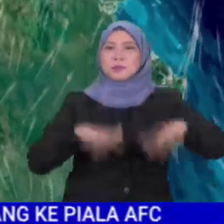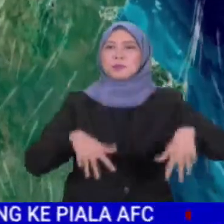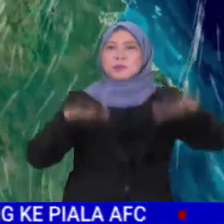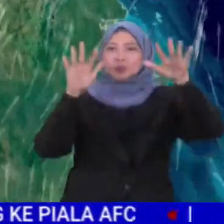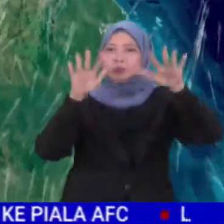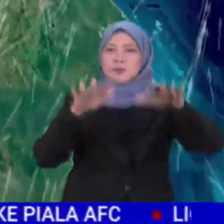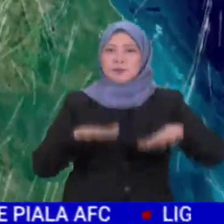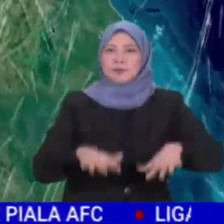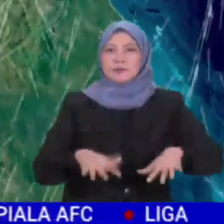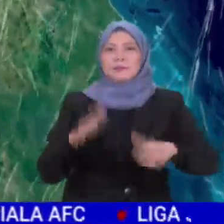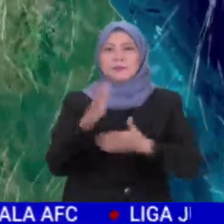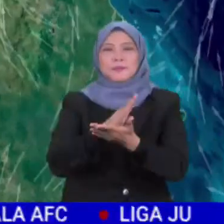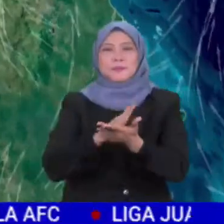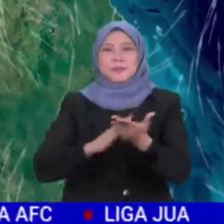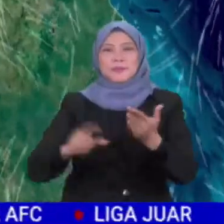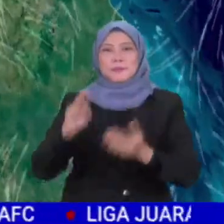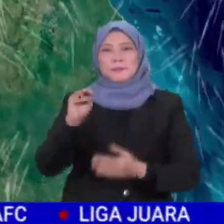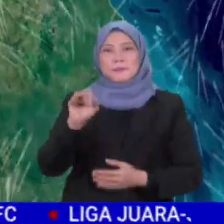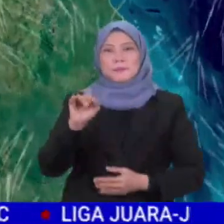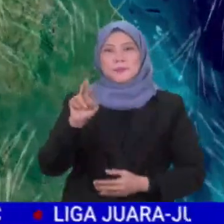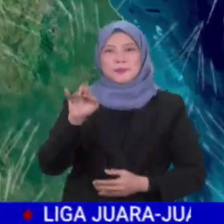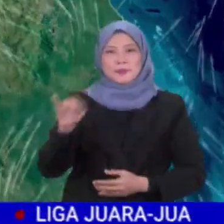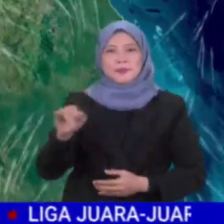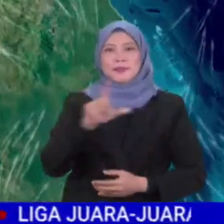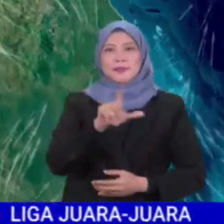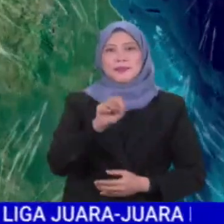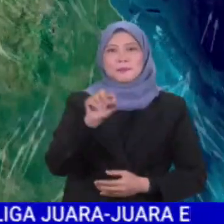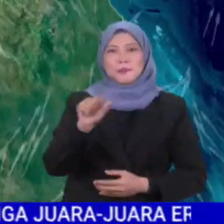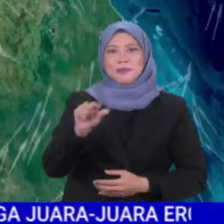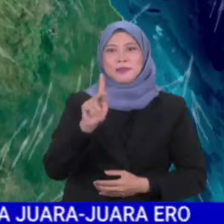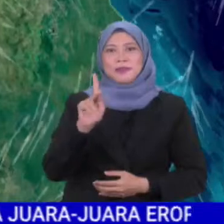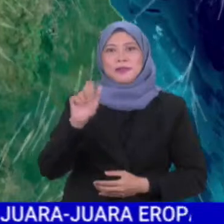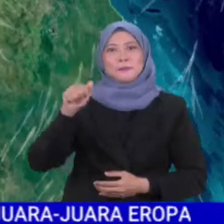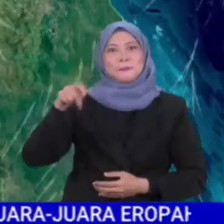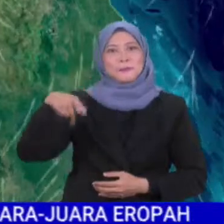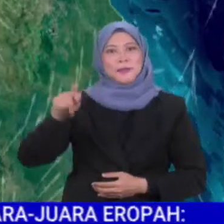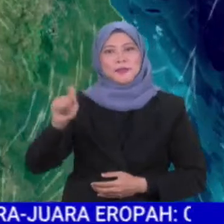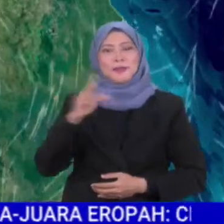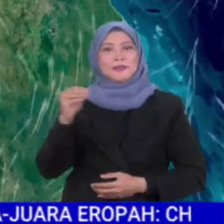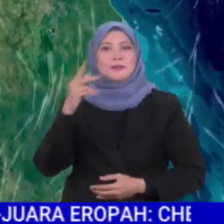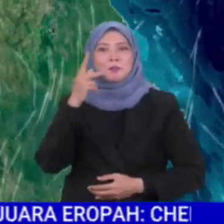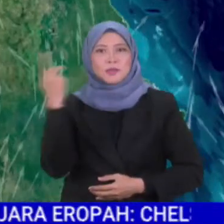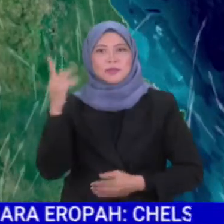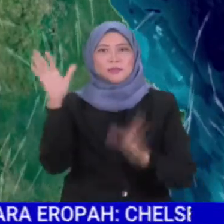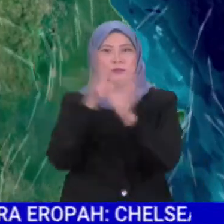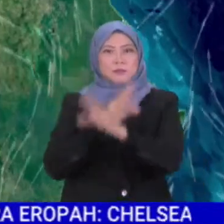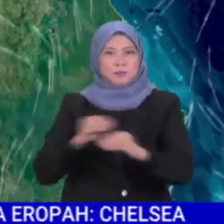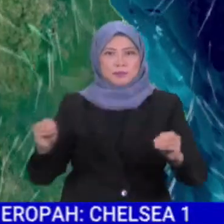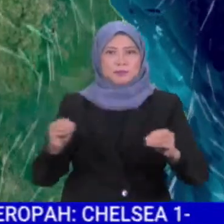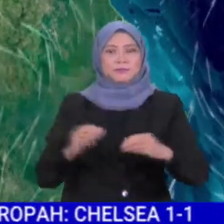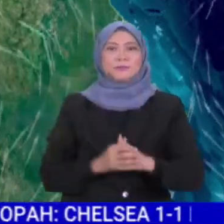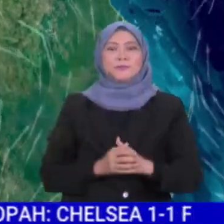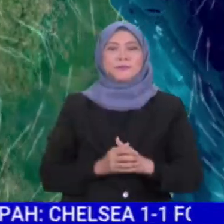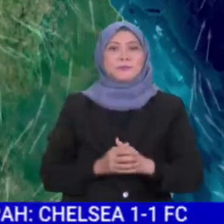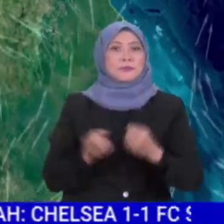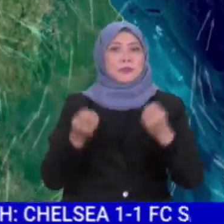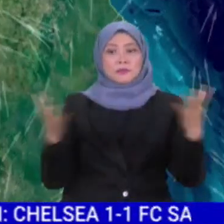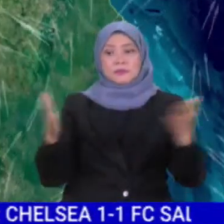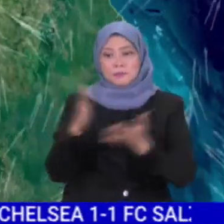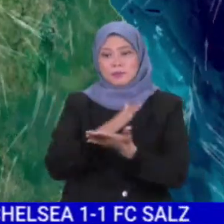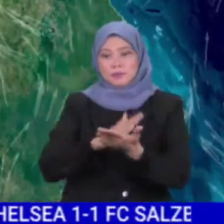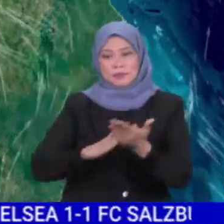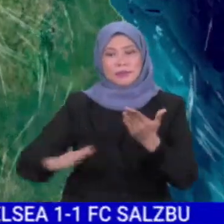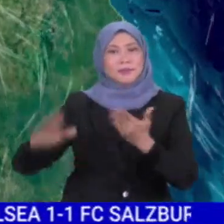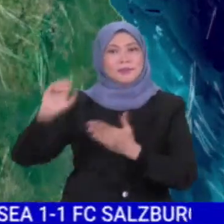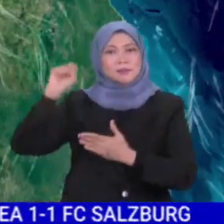lebih tertumpu di bahagian Miri, Limbang, Kapit dan juga Kuching di negeri Sarawak serta di kebanyakan bahagian